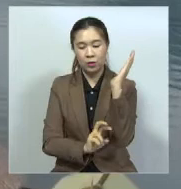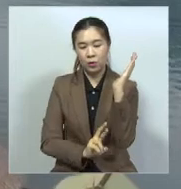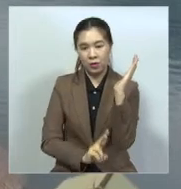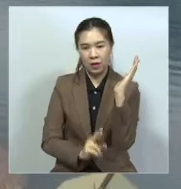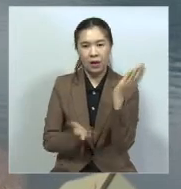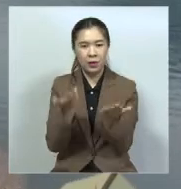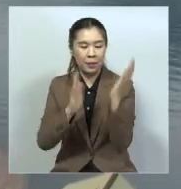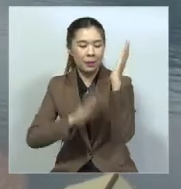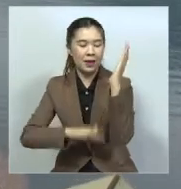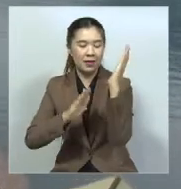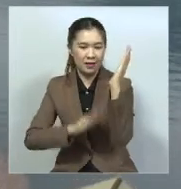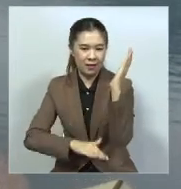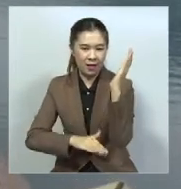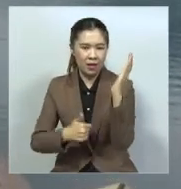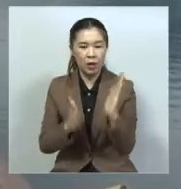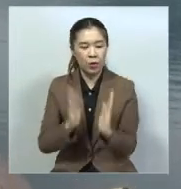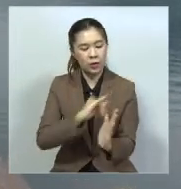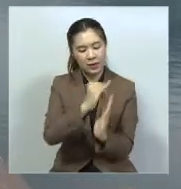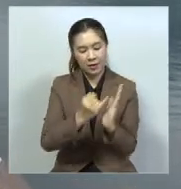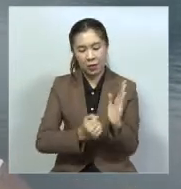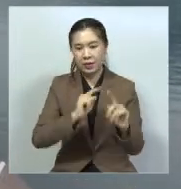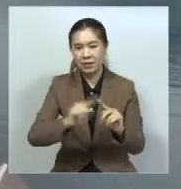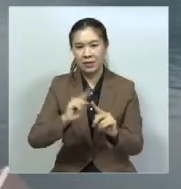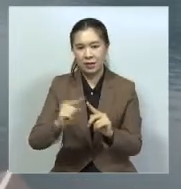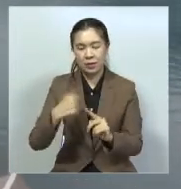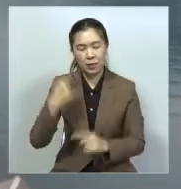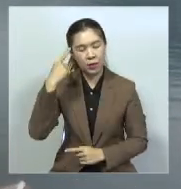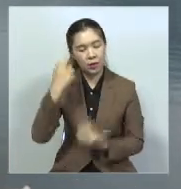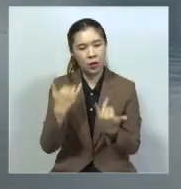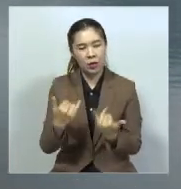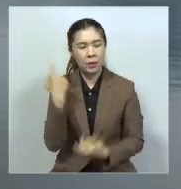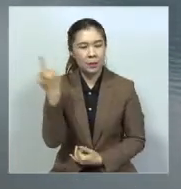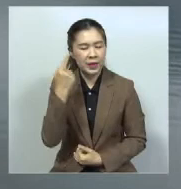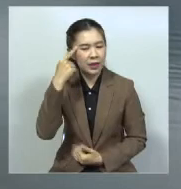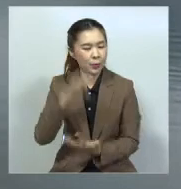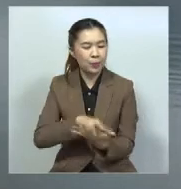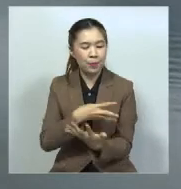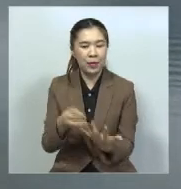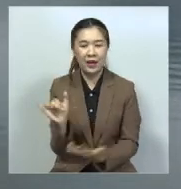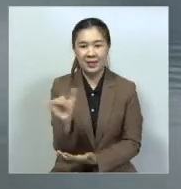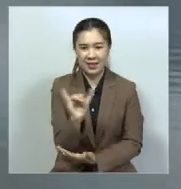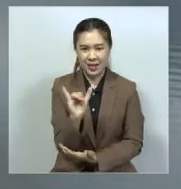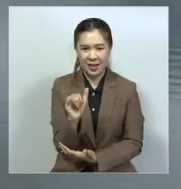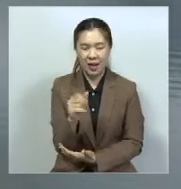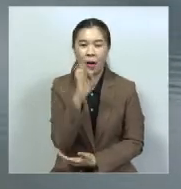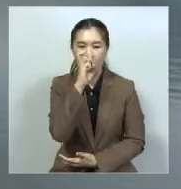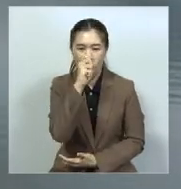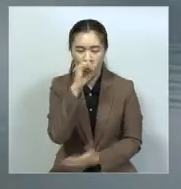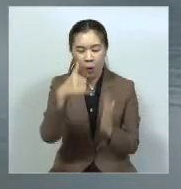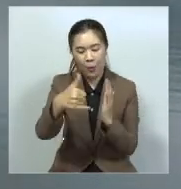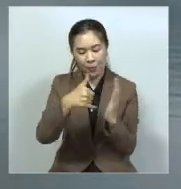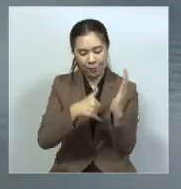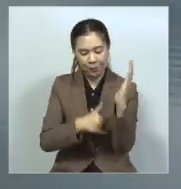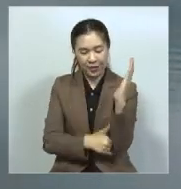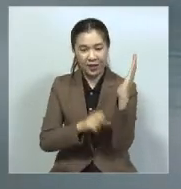านีและภาคใต้รวมทั้งพื้นที่อื่นๆที่ยังไม่มีโปรแกรมท่องเที่ยวที่ไหนในช่วงฤดูหนาวปลายปีนี้ลองแวะมาเยี่ยมชมอุ